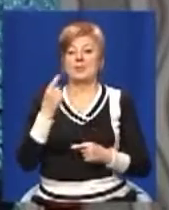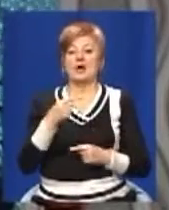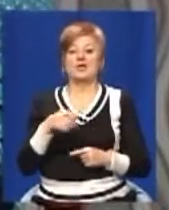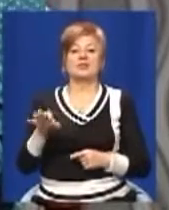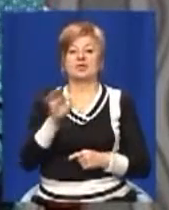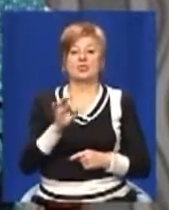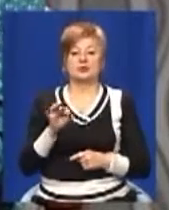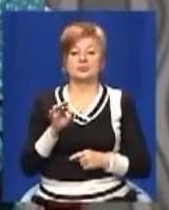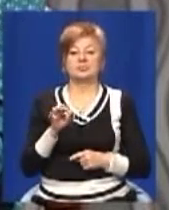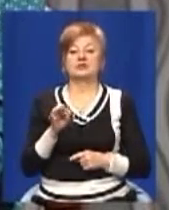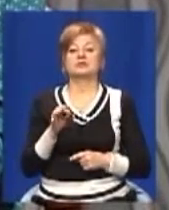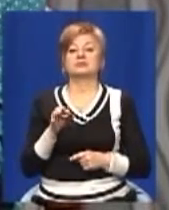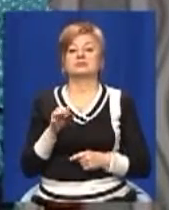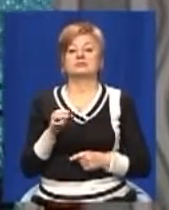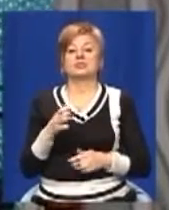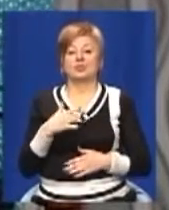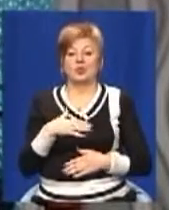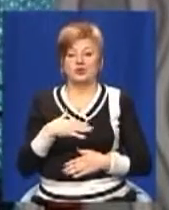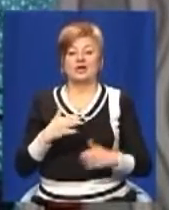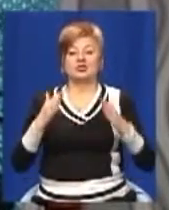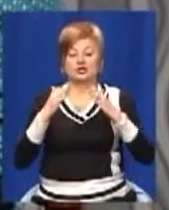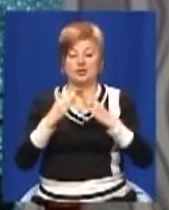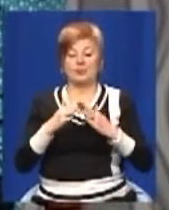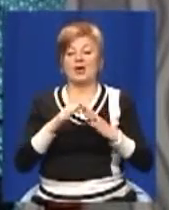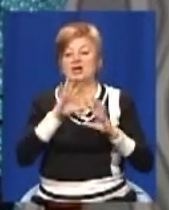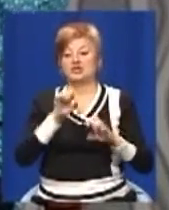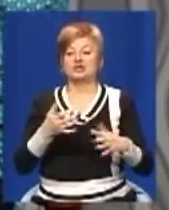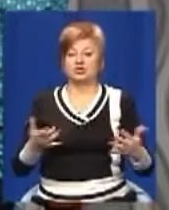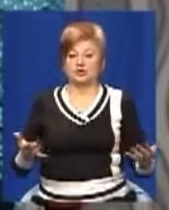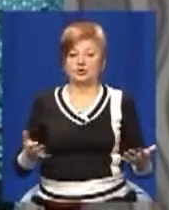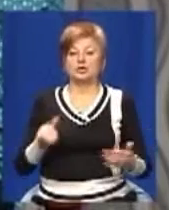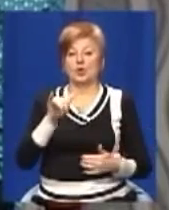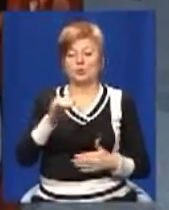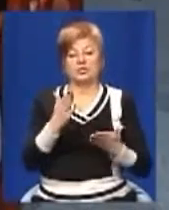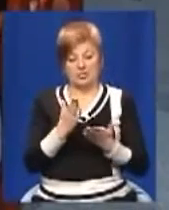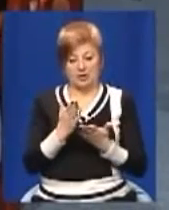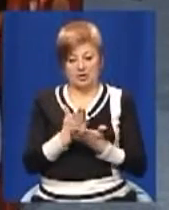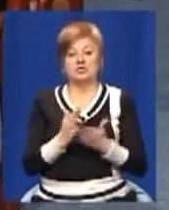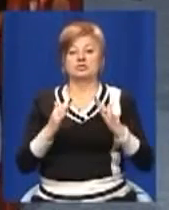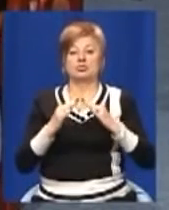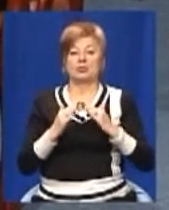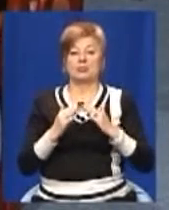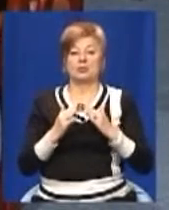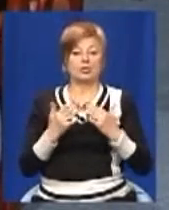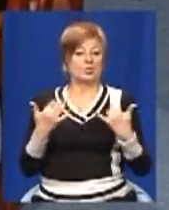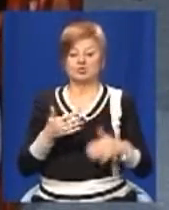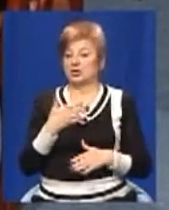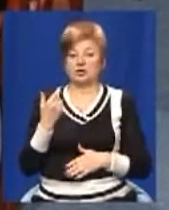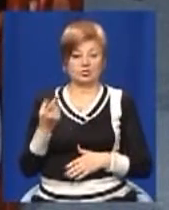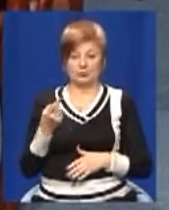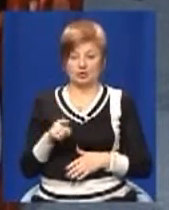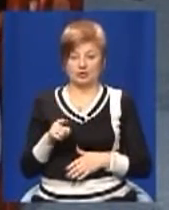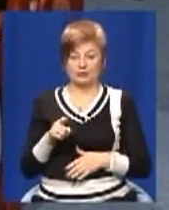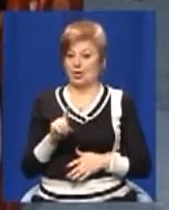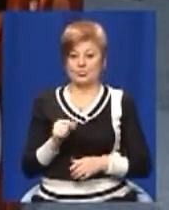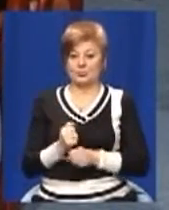про хороше. Давай проговоримо про наших домашніх тваринок. Так. А чи є в тебе вдома тваринки? Уже ні. А чому уже ні?